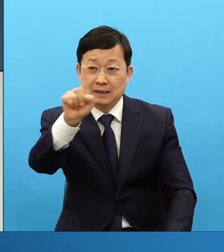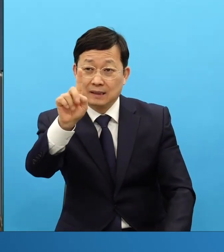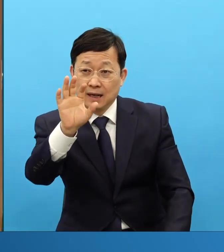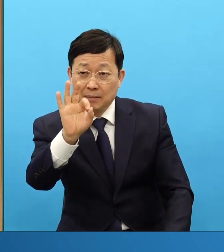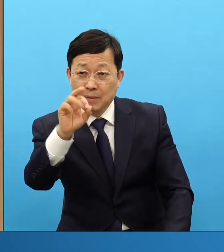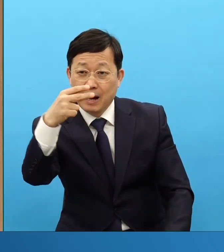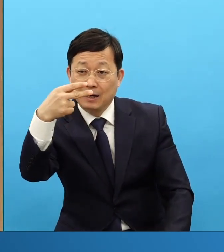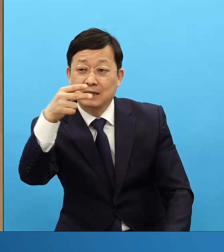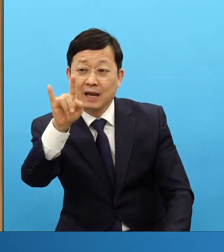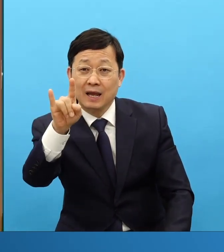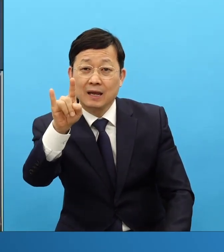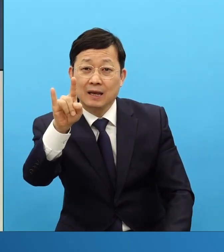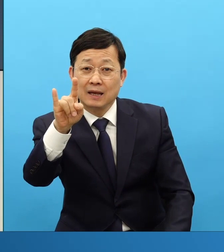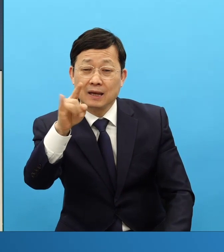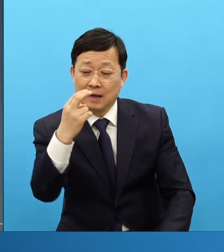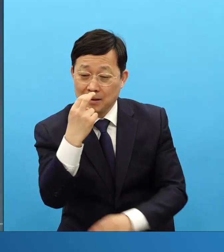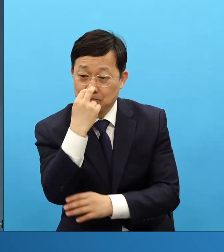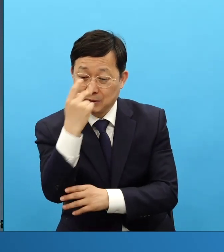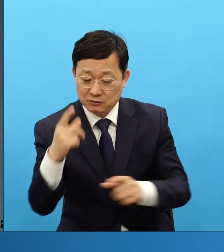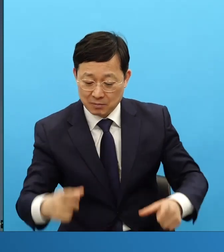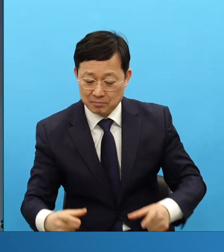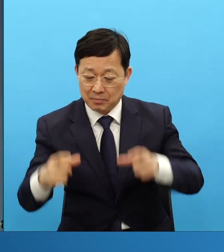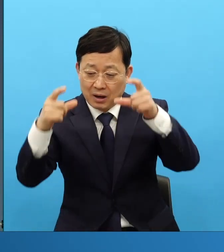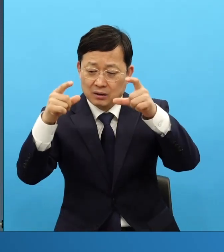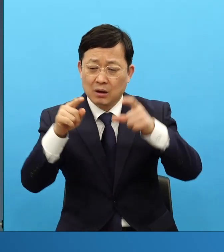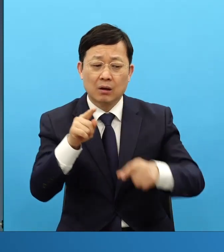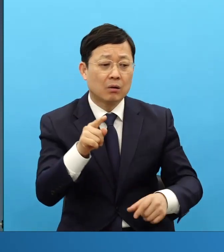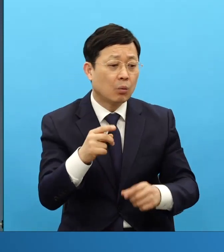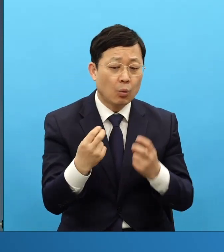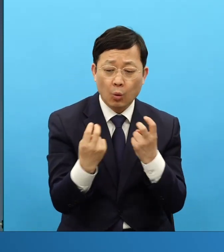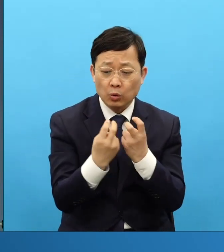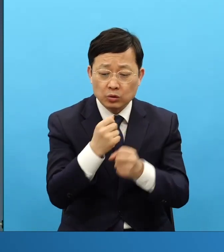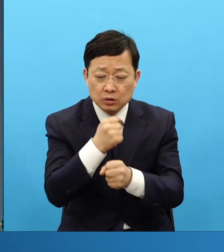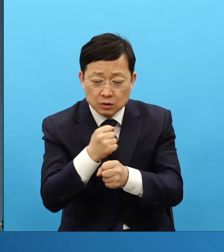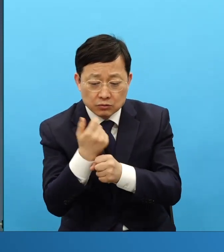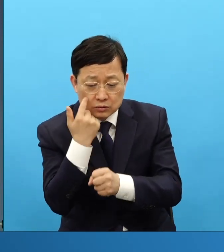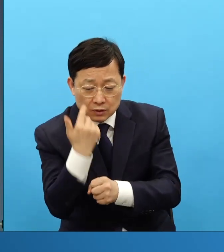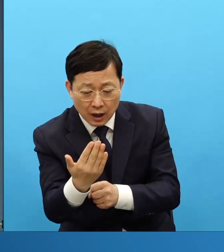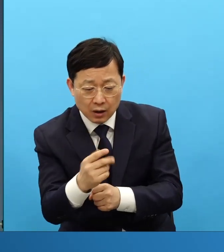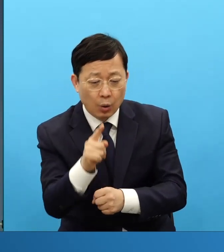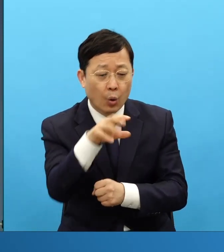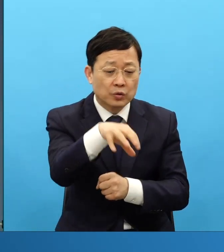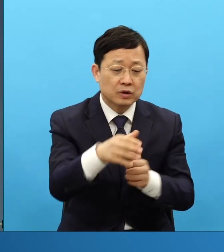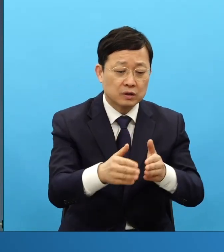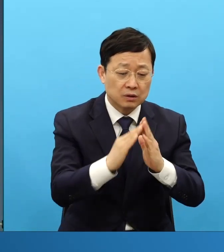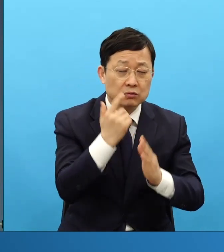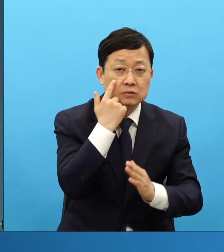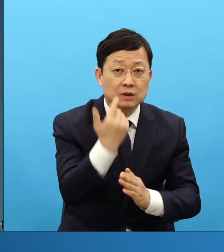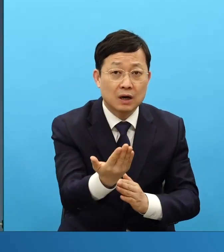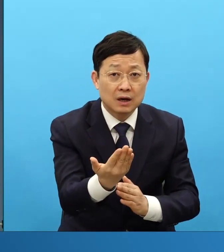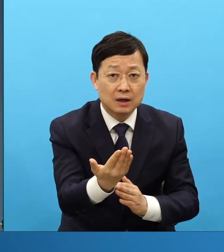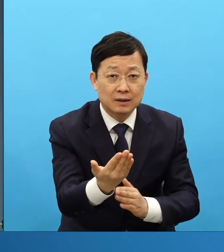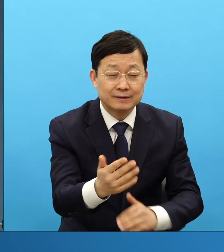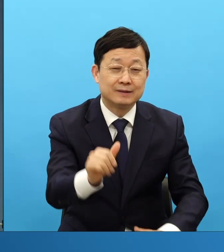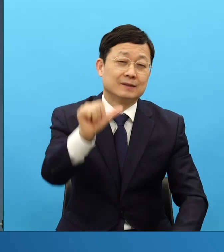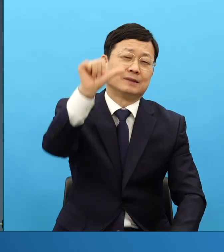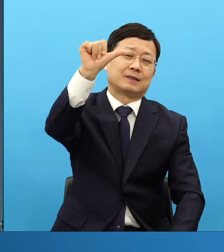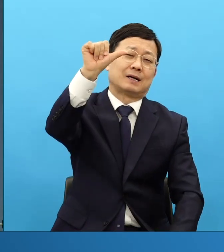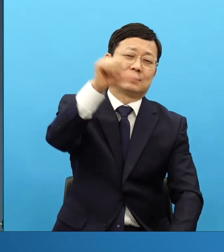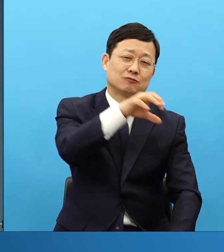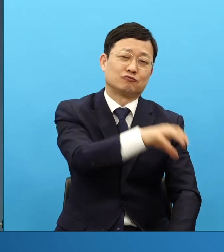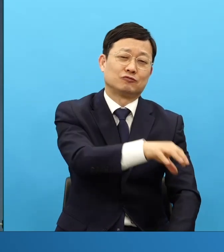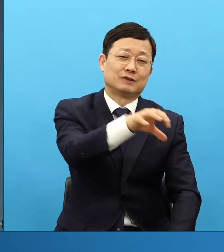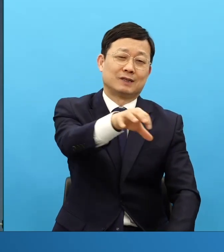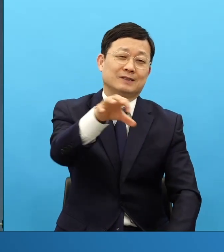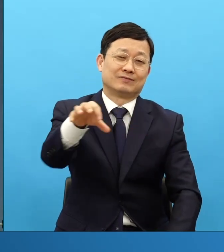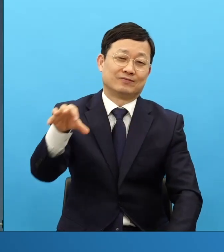예, 실제 망대는 어디다가 만듭니까? That where will you raise this actual partisan? 5군데입니다. It's 5 places